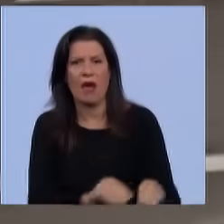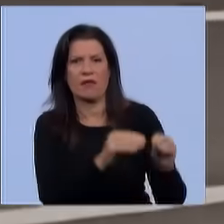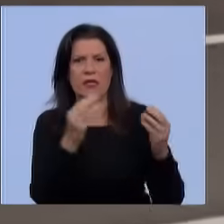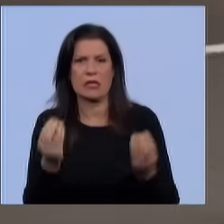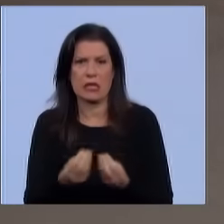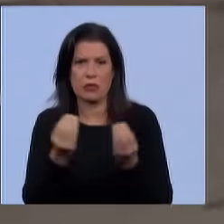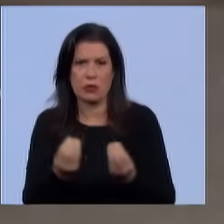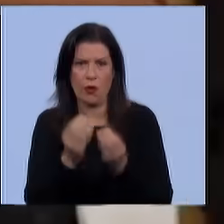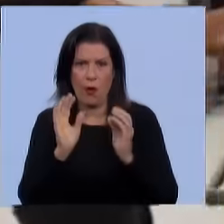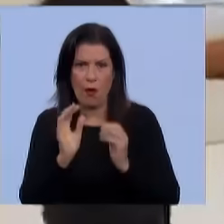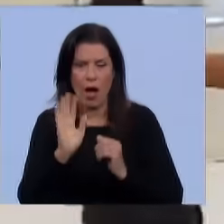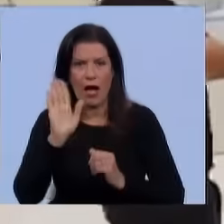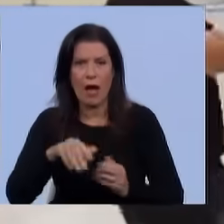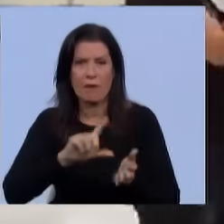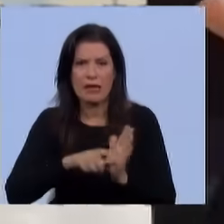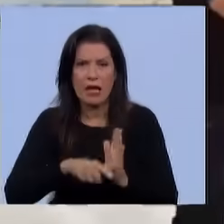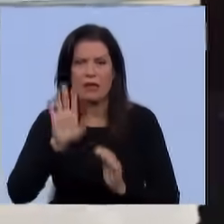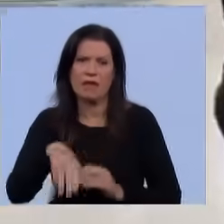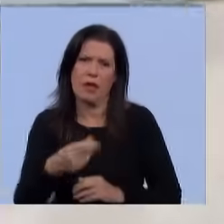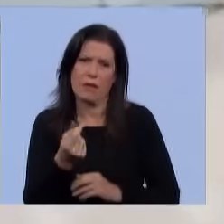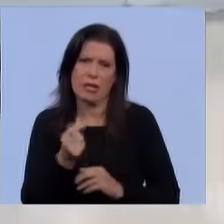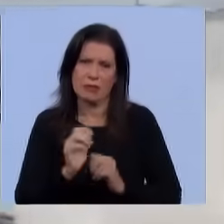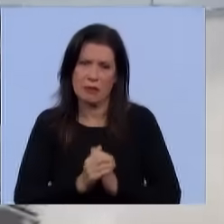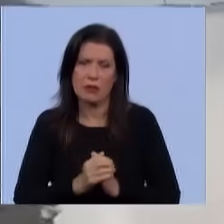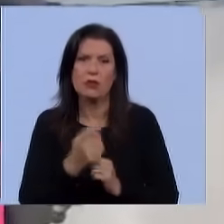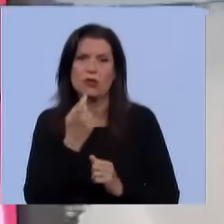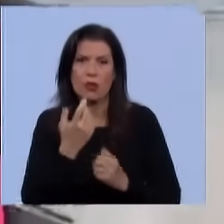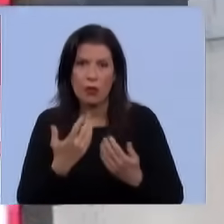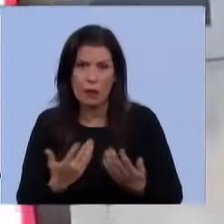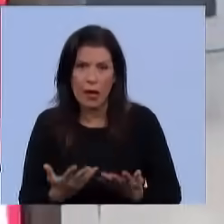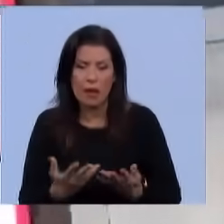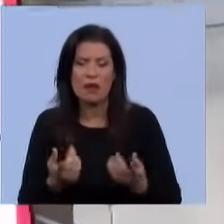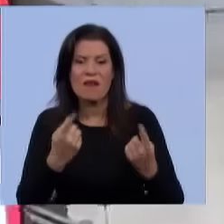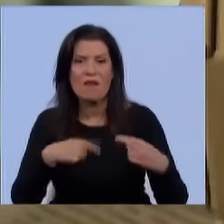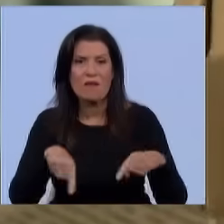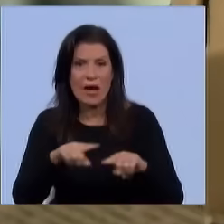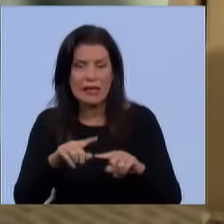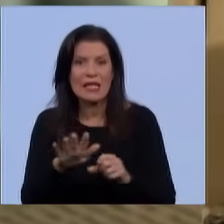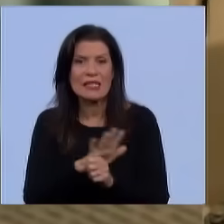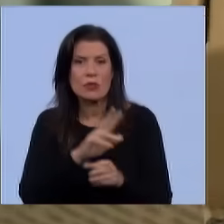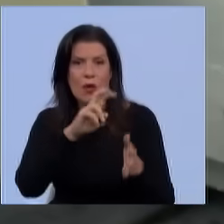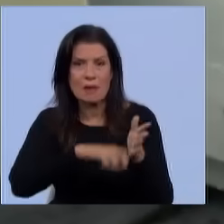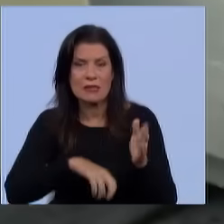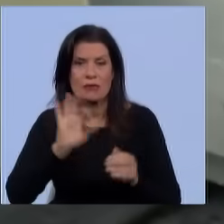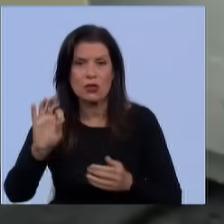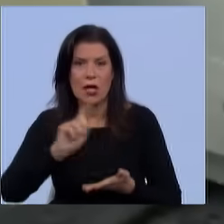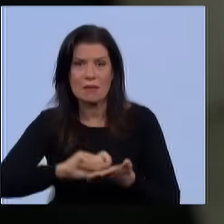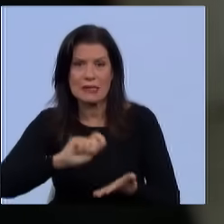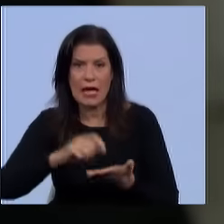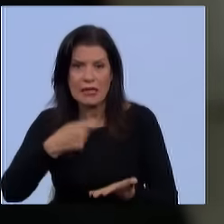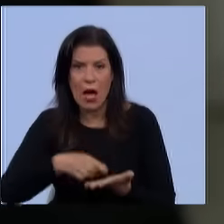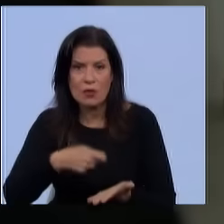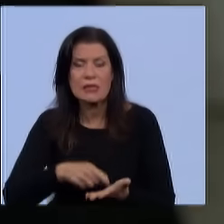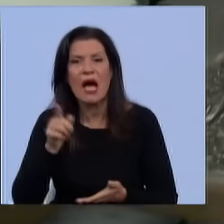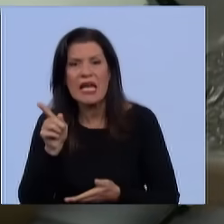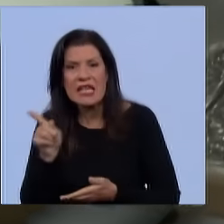גם ברמה הכספית. ובמילים פשוטות, ועדת כיסוי המיסים של משרד האוצר שילמה את המיסים על המוצרים